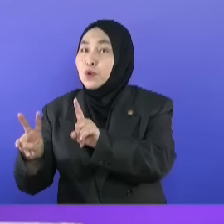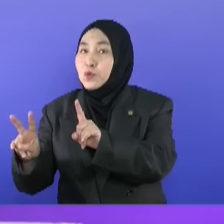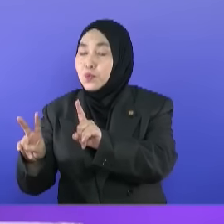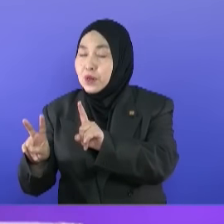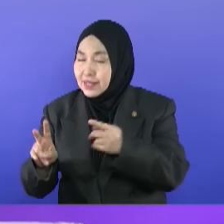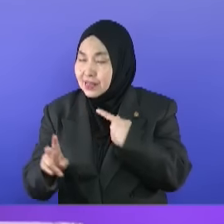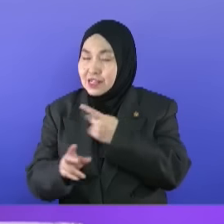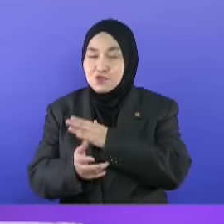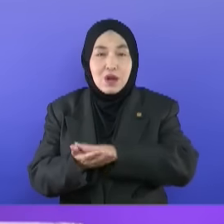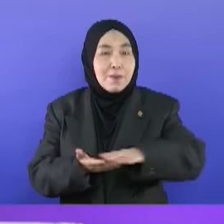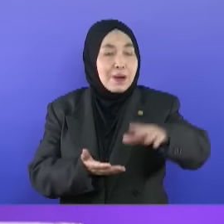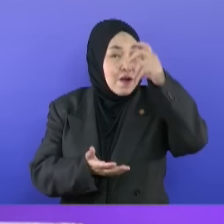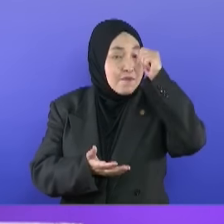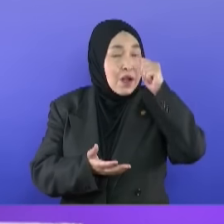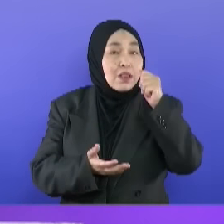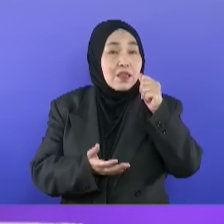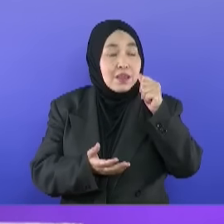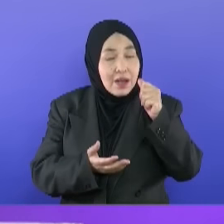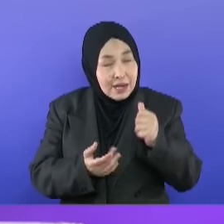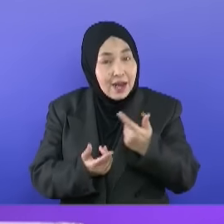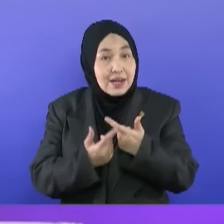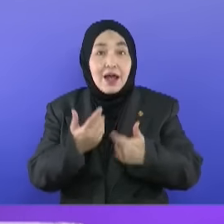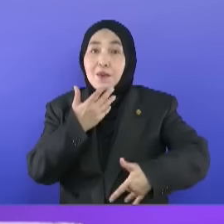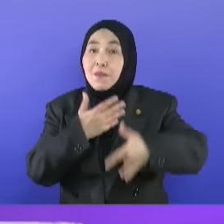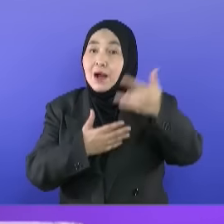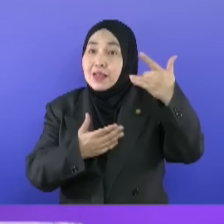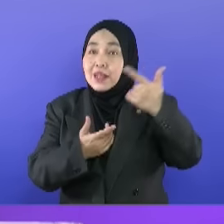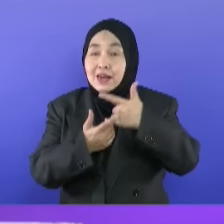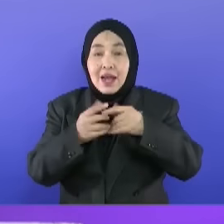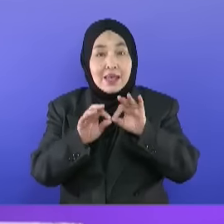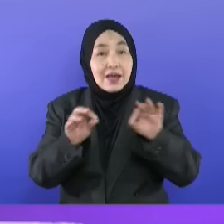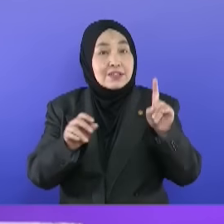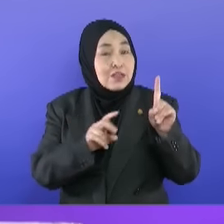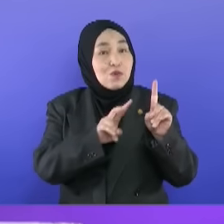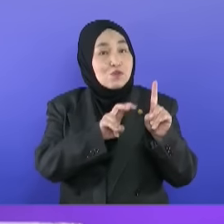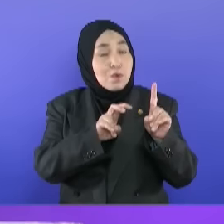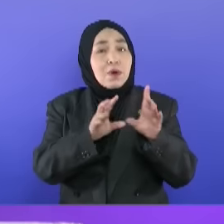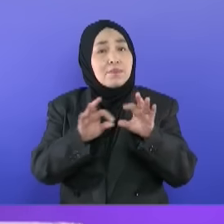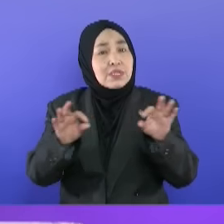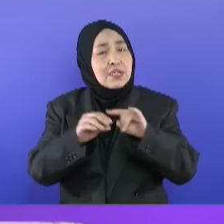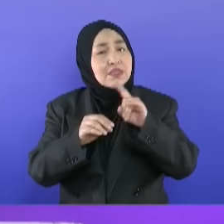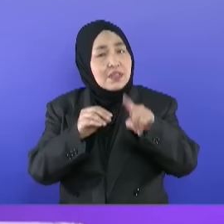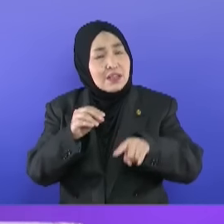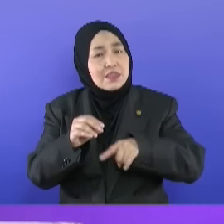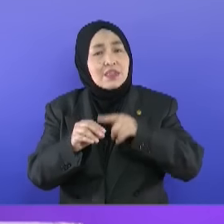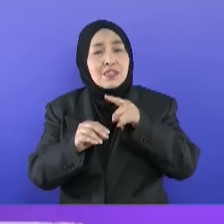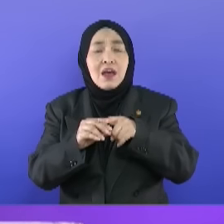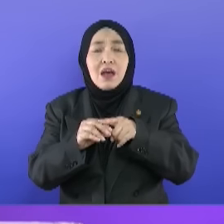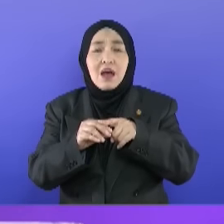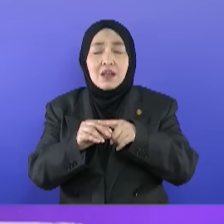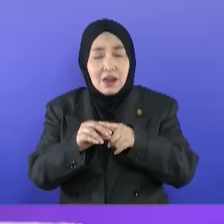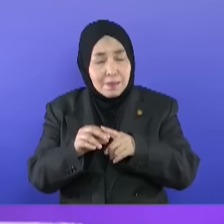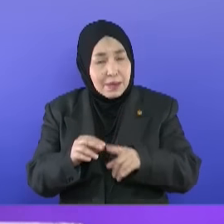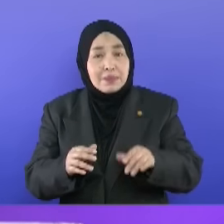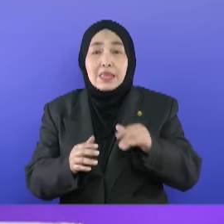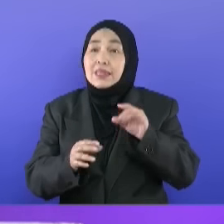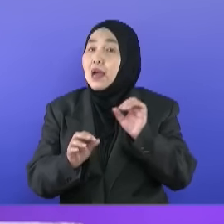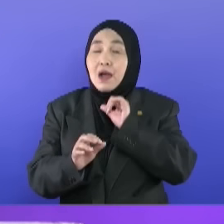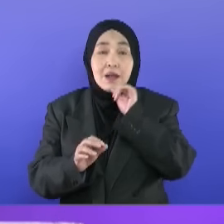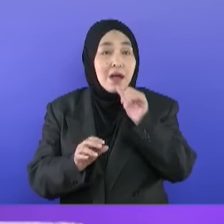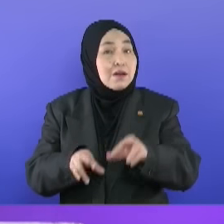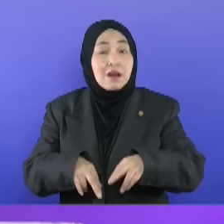pun kita menghafal sebikit ustaz ya daripada awal daripada ayat 120 bercerita tentang walan tardha ankal yahud. Ya. Tidak